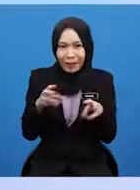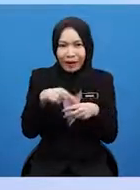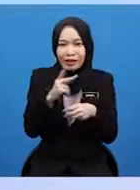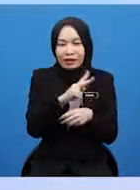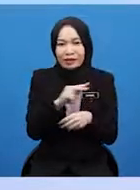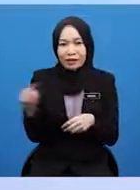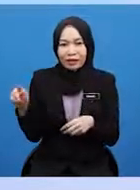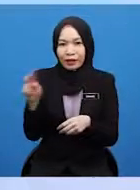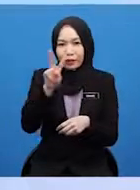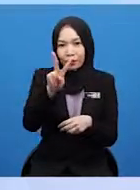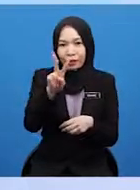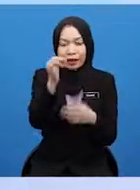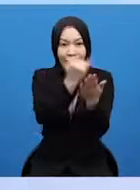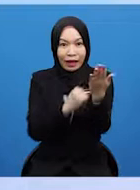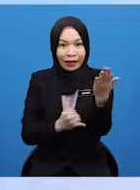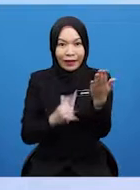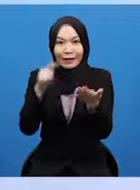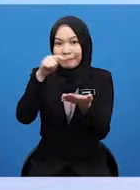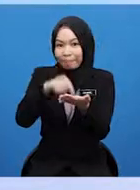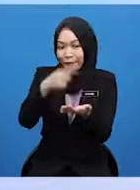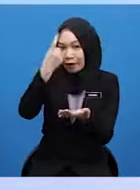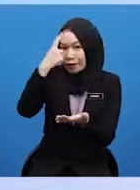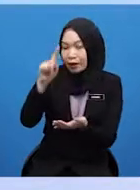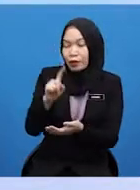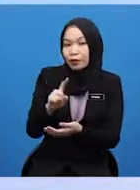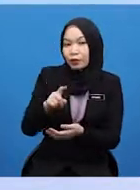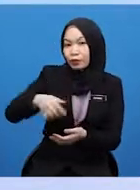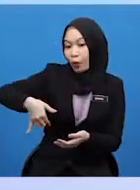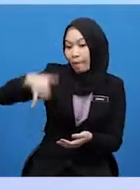untuk beg kertas dan lagi satu untuk poster.